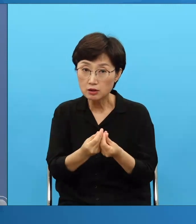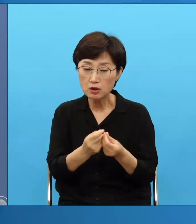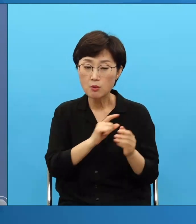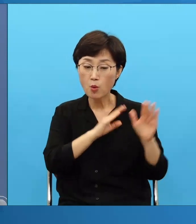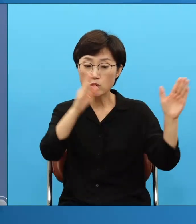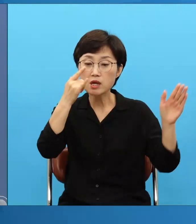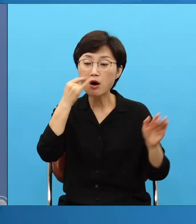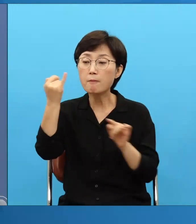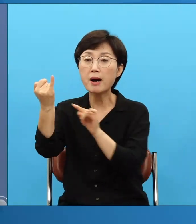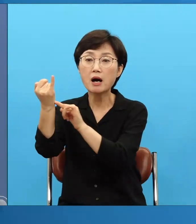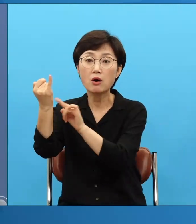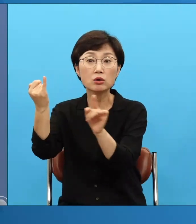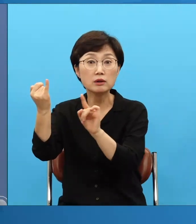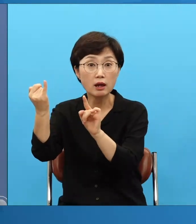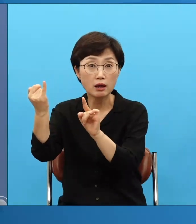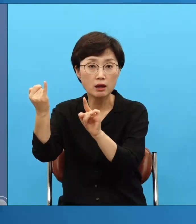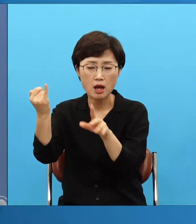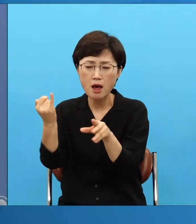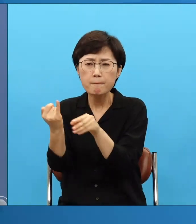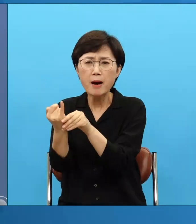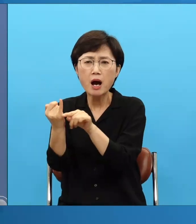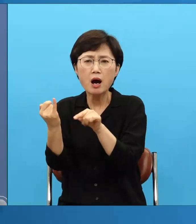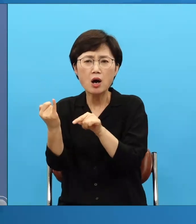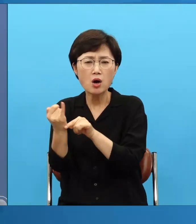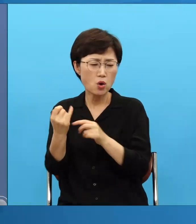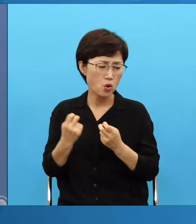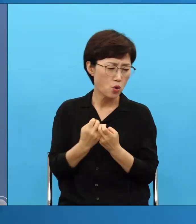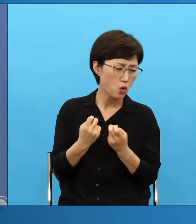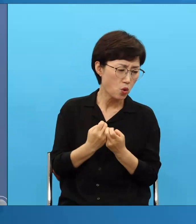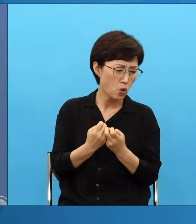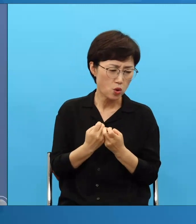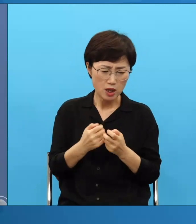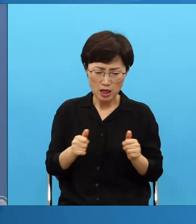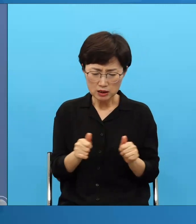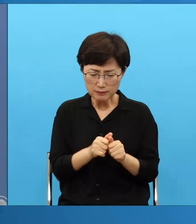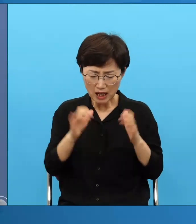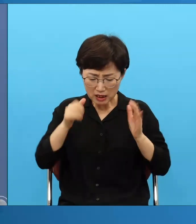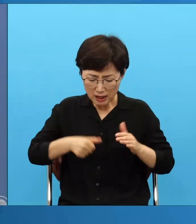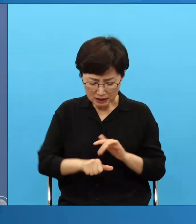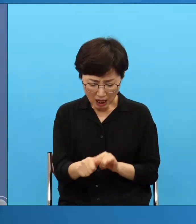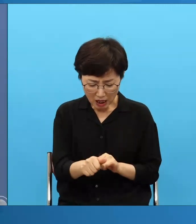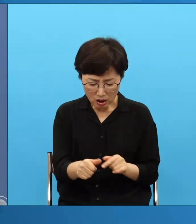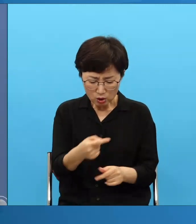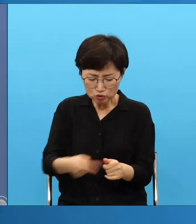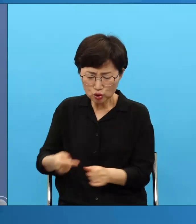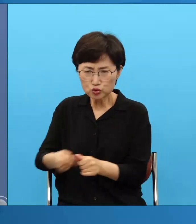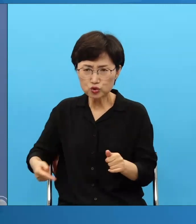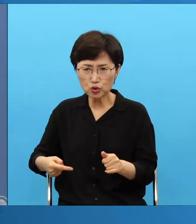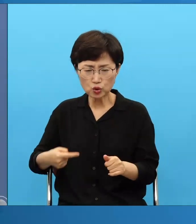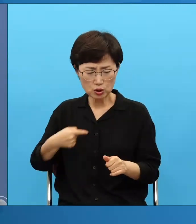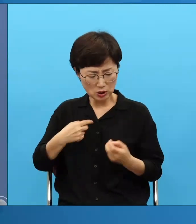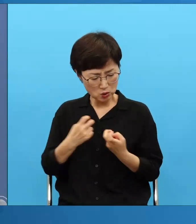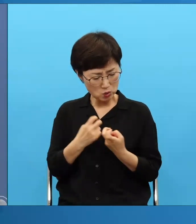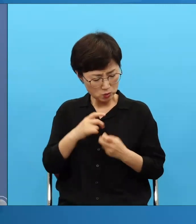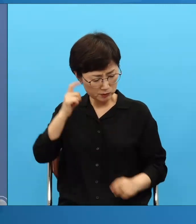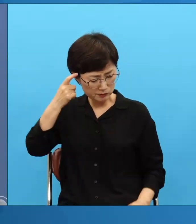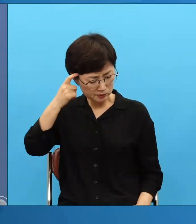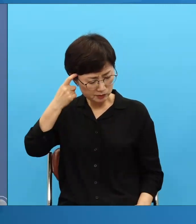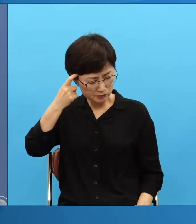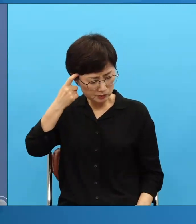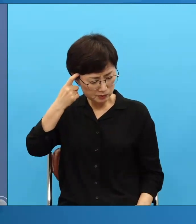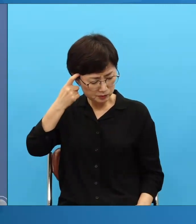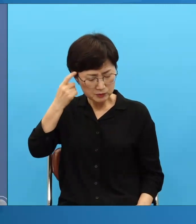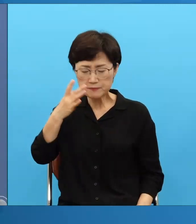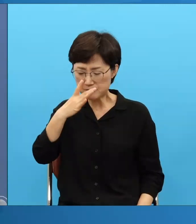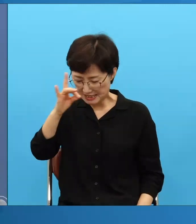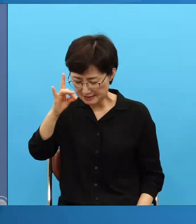자기 아들도 죽게 됐습니다. Now, all the boys were being killed, the Israelite boys were being killed, even her son. 그때 이 요게벳은